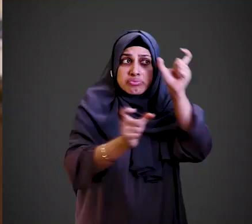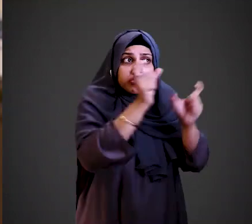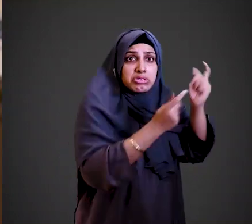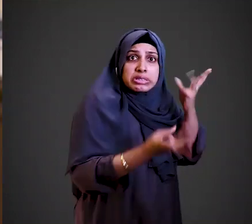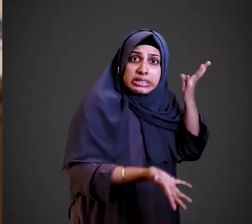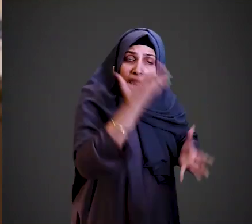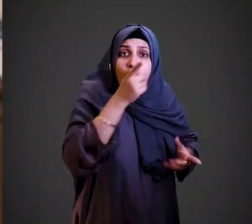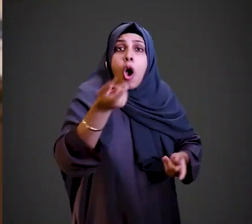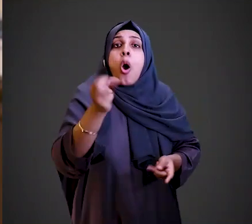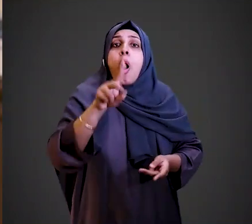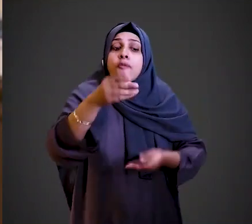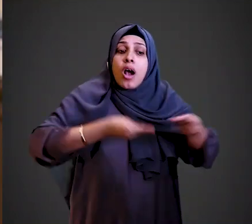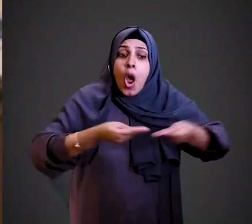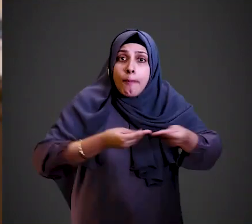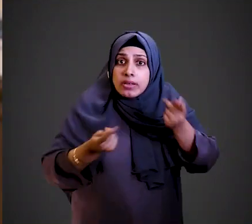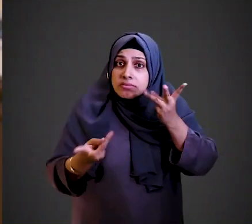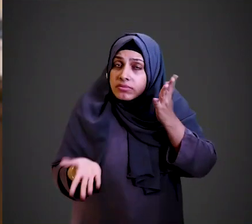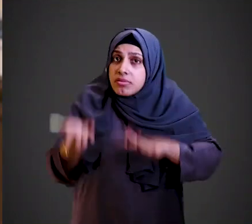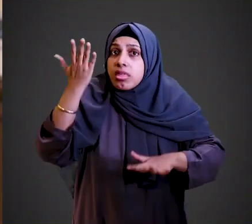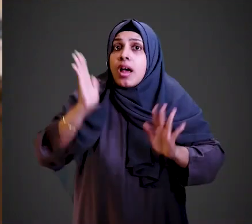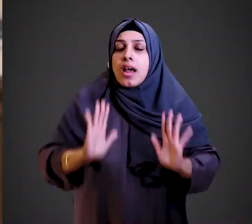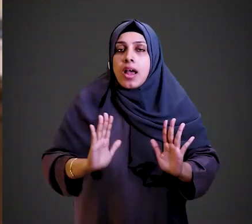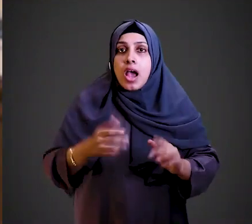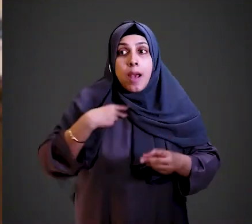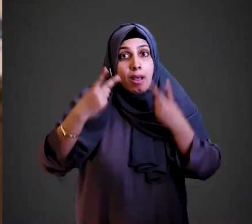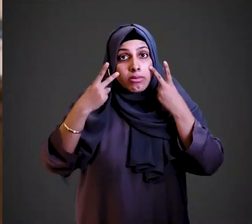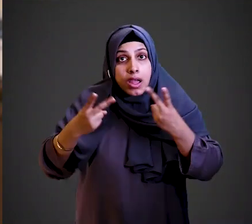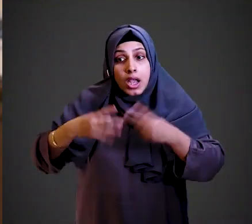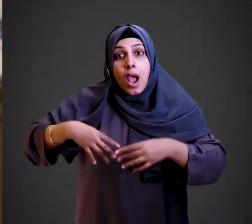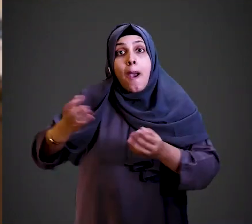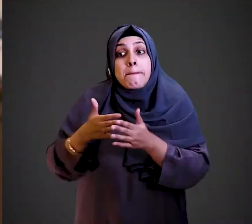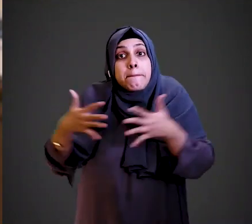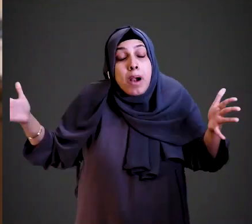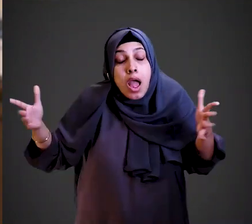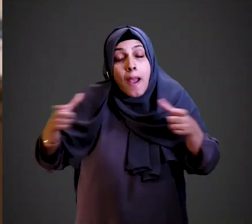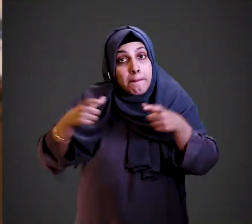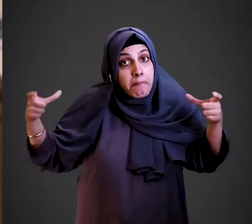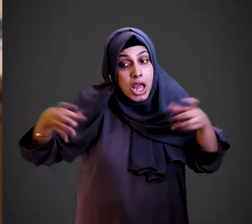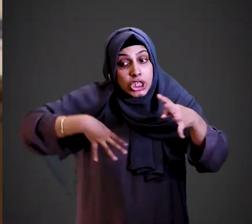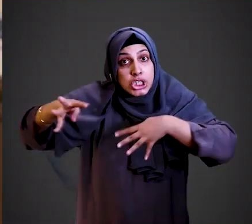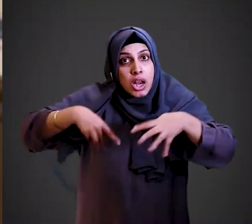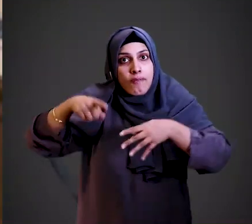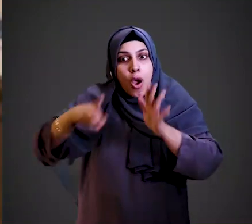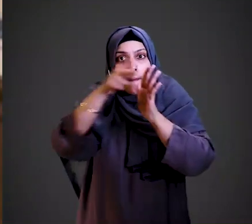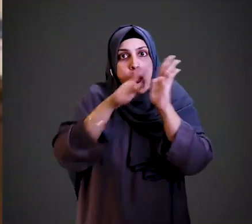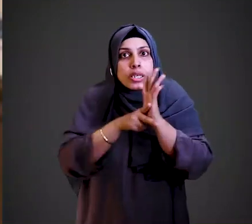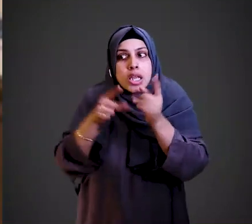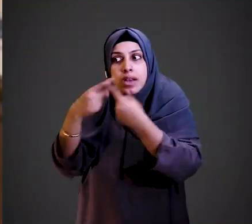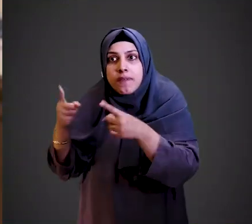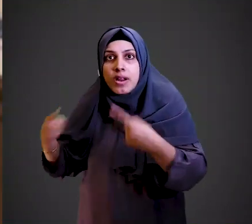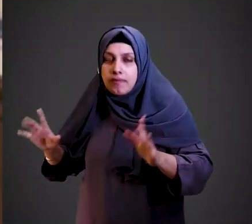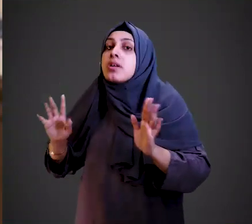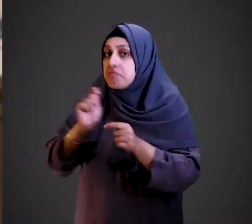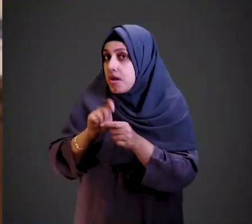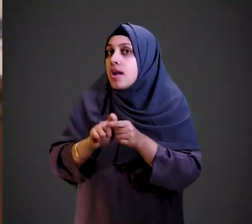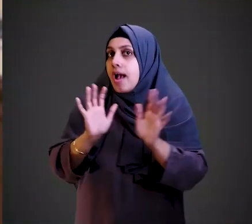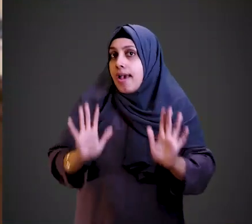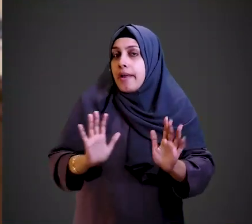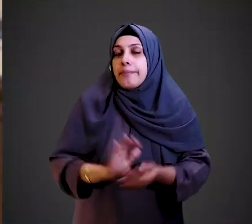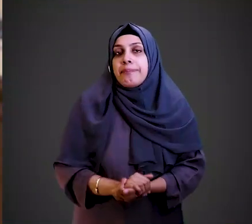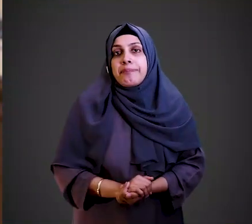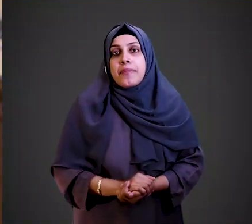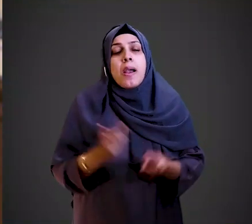زیادہ ہوتی ہے اور وہاں پر کاروبار بھی زیادہ ہوتے ہیں. تو اگر ہم دیکھیں تو بڑے شہروں کے اندر بھی فرق پالیسی بن سکتی ہے.